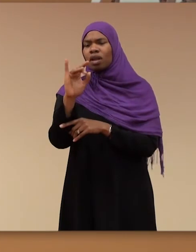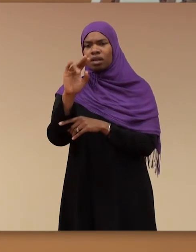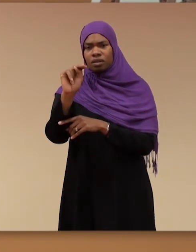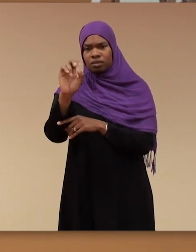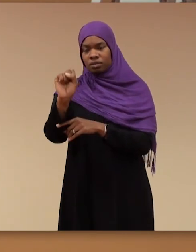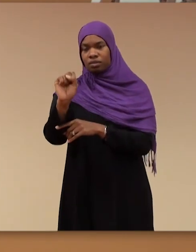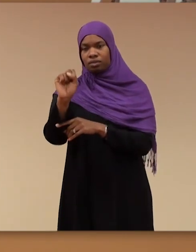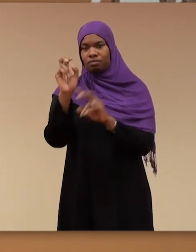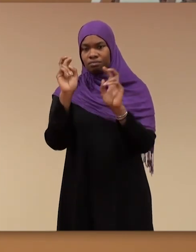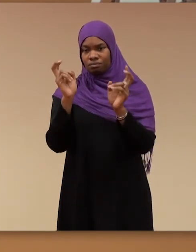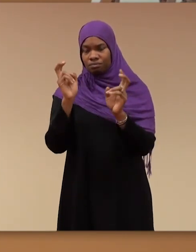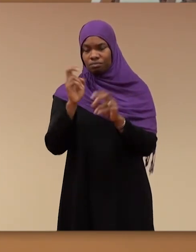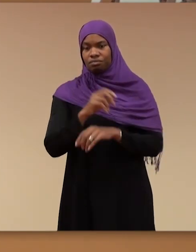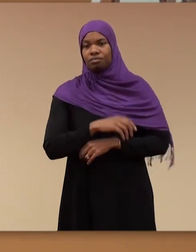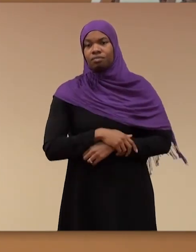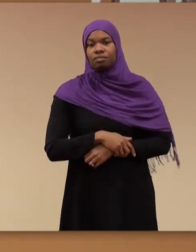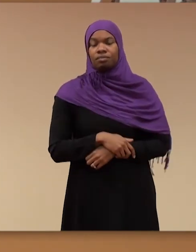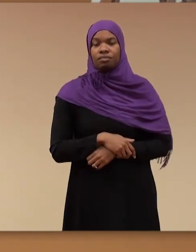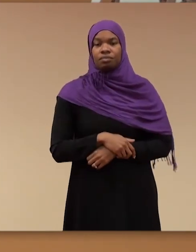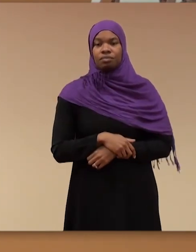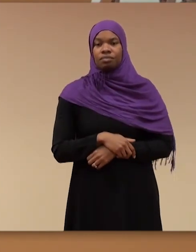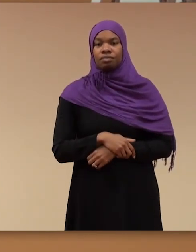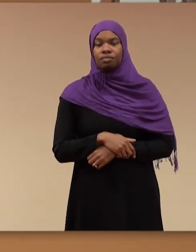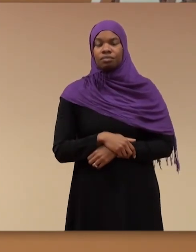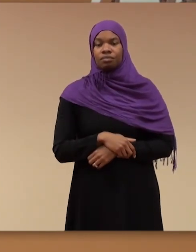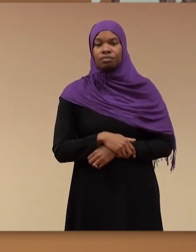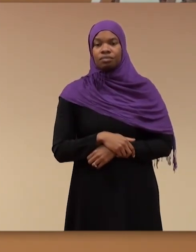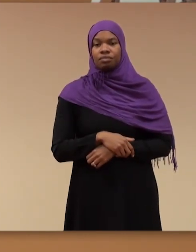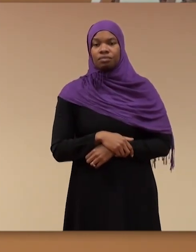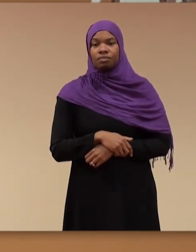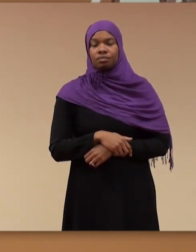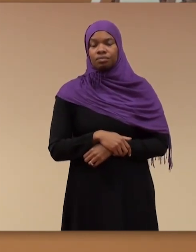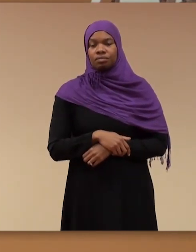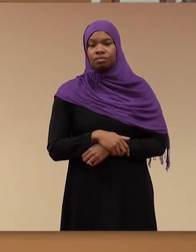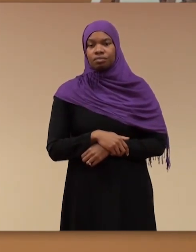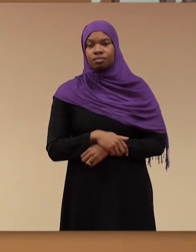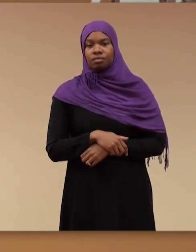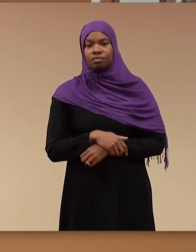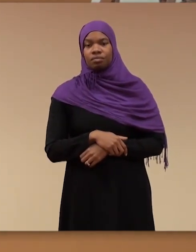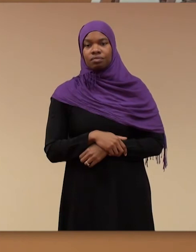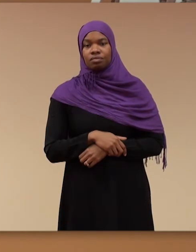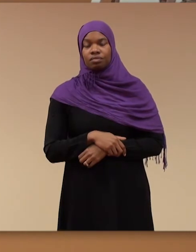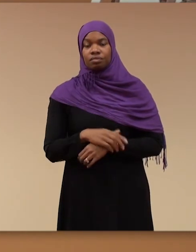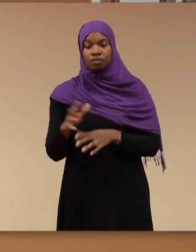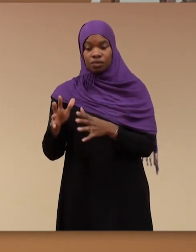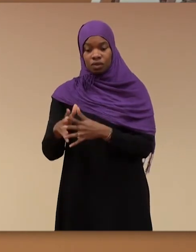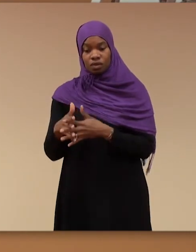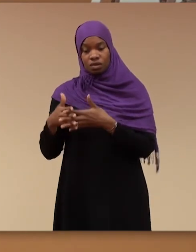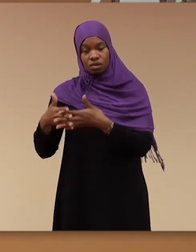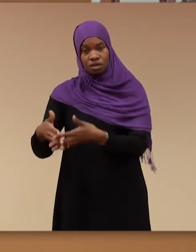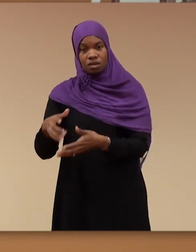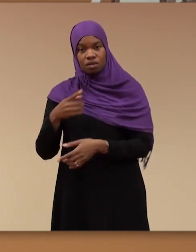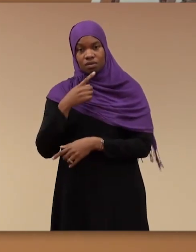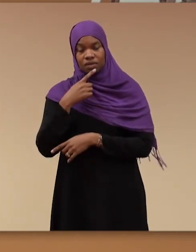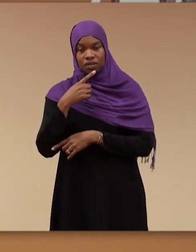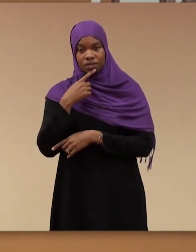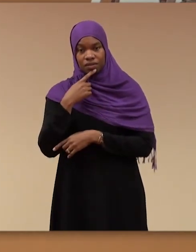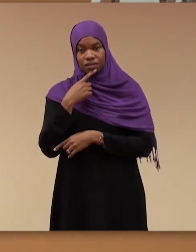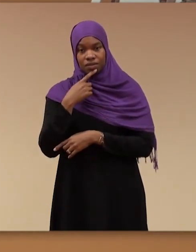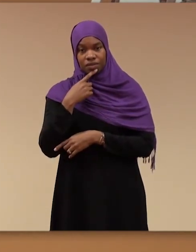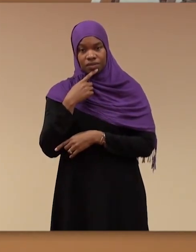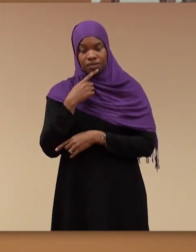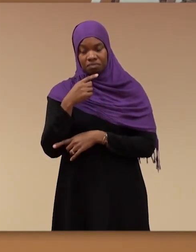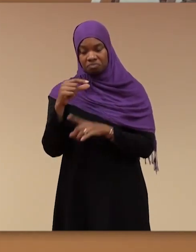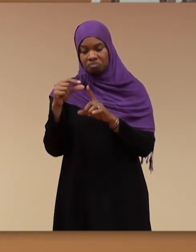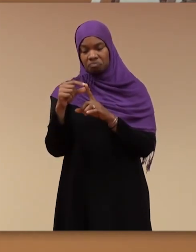الرِّجَالُ النِّسَاءُ شَقَائِقُ الرِّجَالِ. They're twins. And in the Quran we say, بَعْضُكُمْ مِنْ